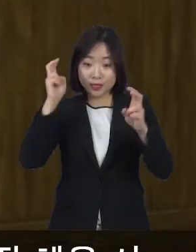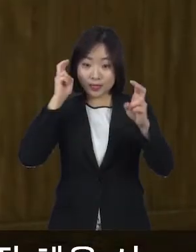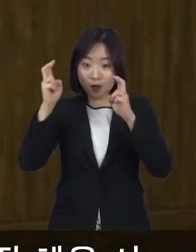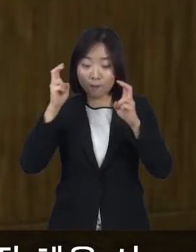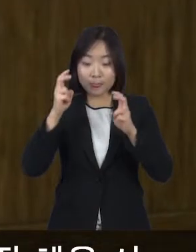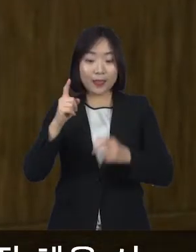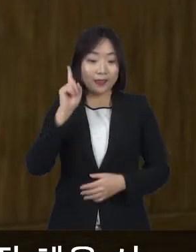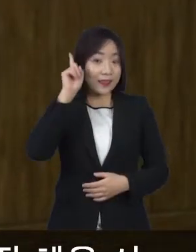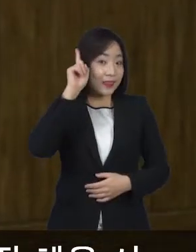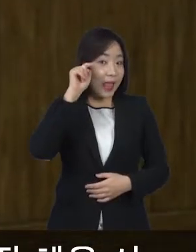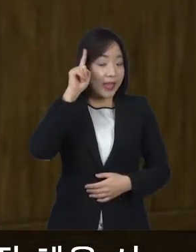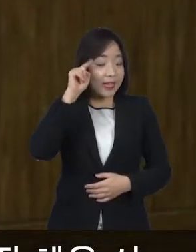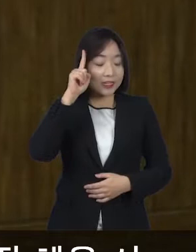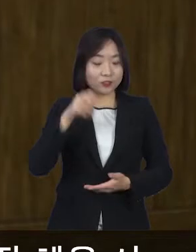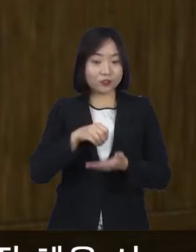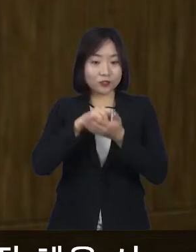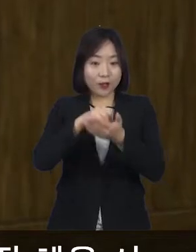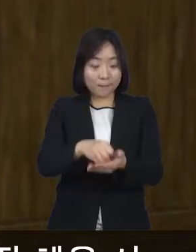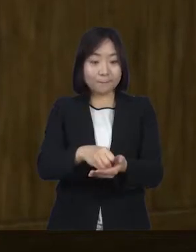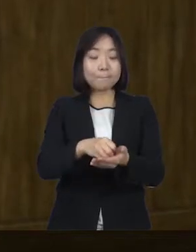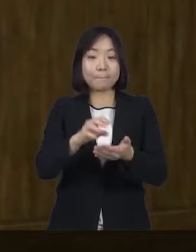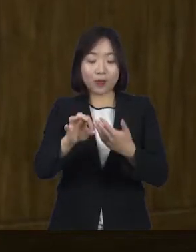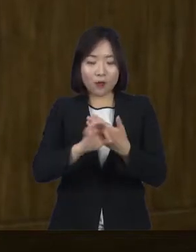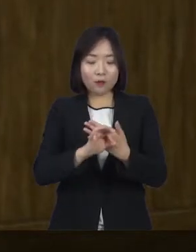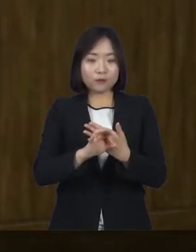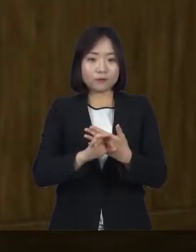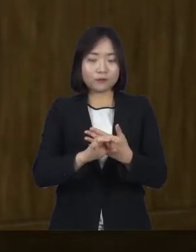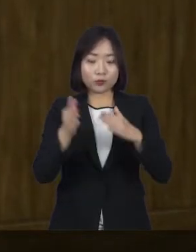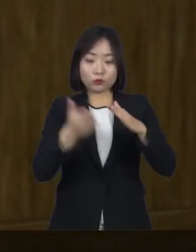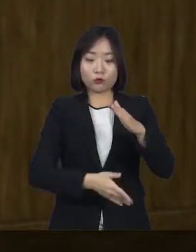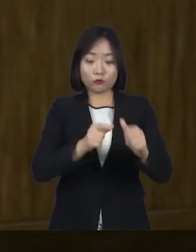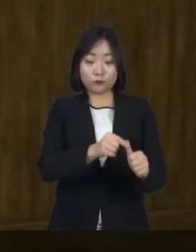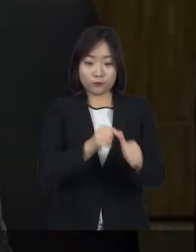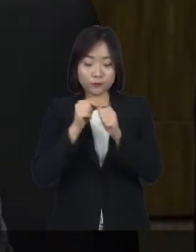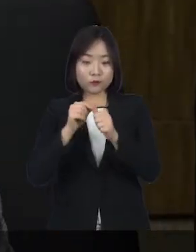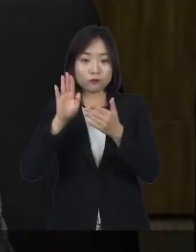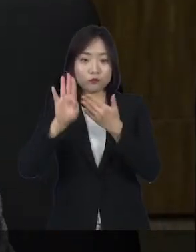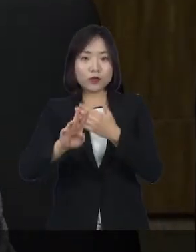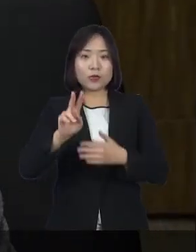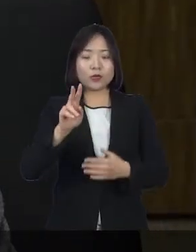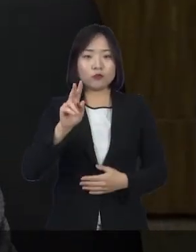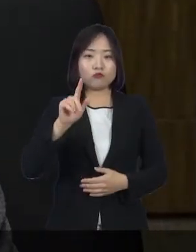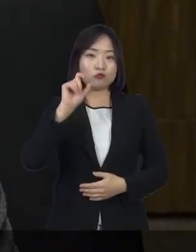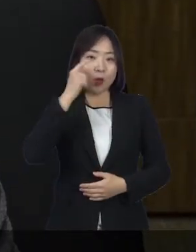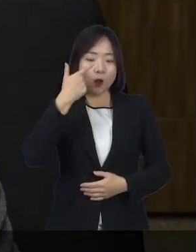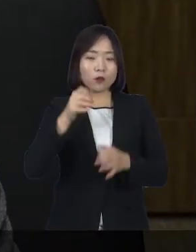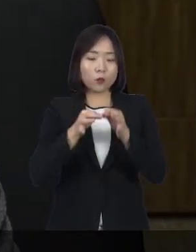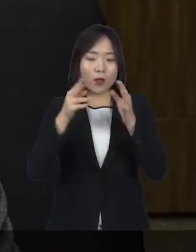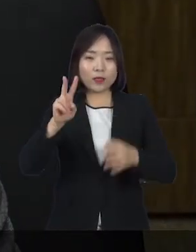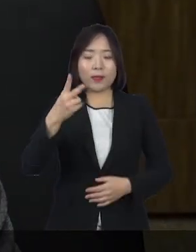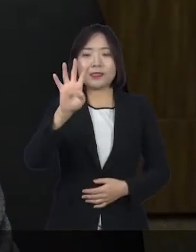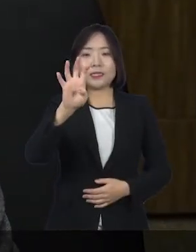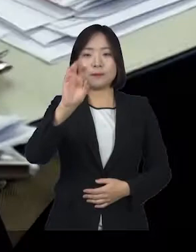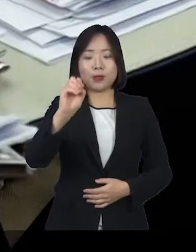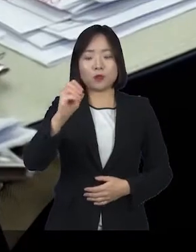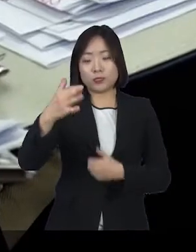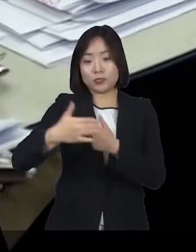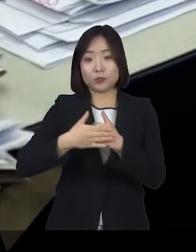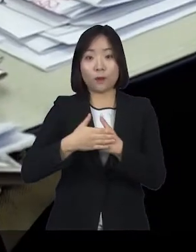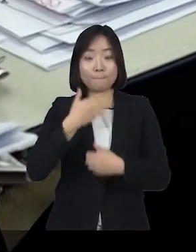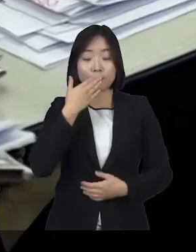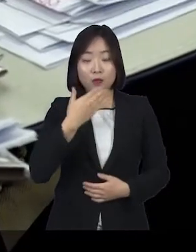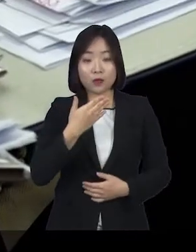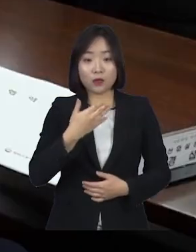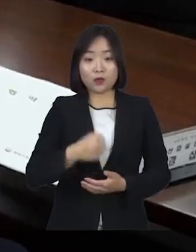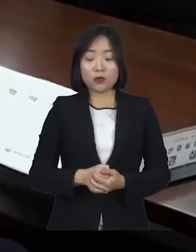채용공제에 가입하게 되면 정규직 채용 시 최대 6개월간 총 240만 원의 지원금을 받을 수 있으며 시는